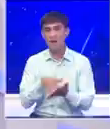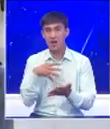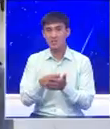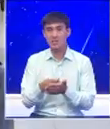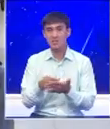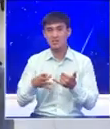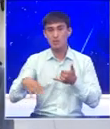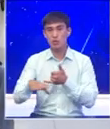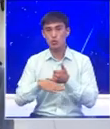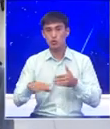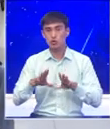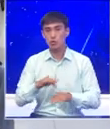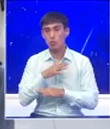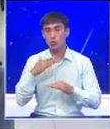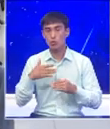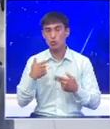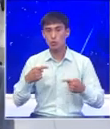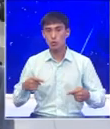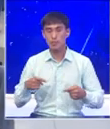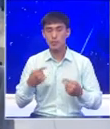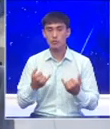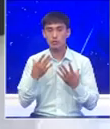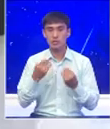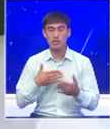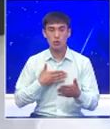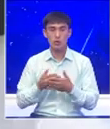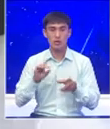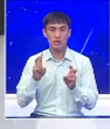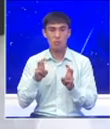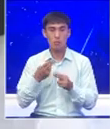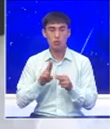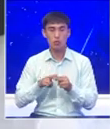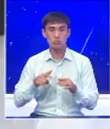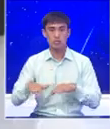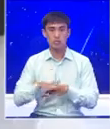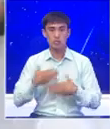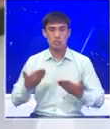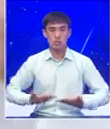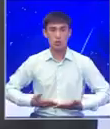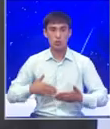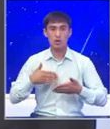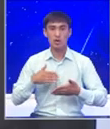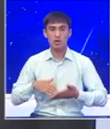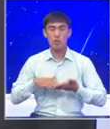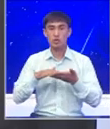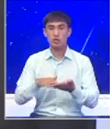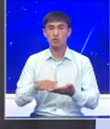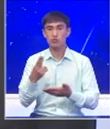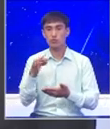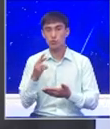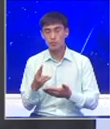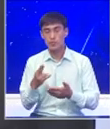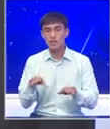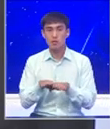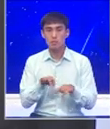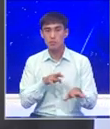и многое другое. На сегодняшний день это одна из наиболее актуальных тем, по которым жителям Талдыкургана обращаются в ЦОН. Наряду с этим